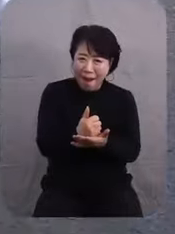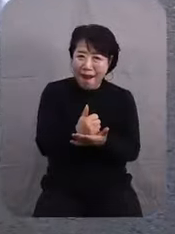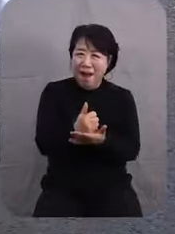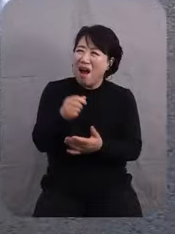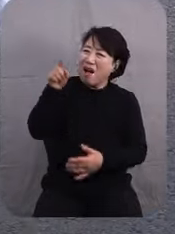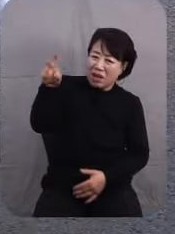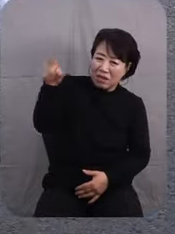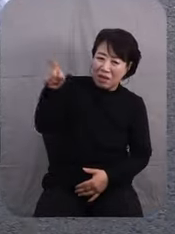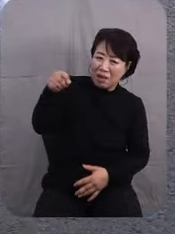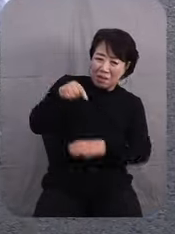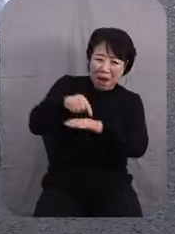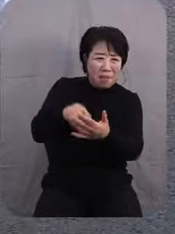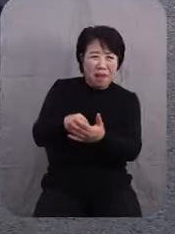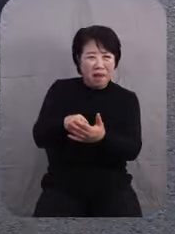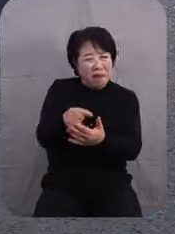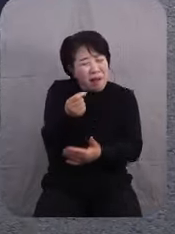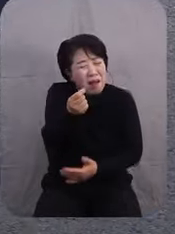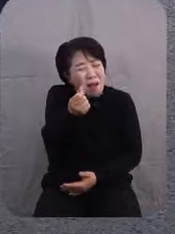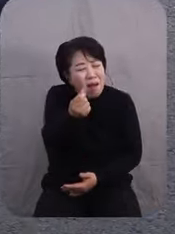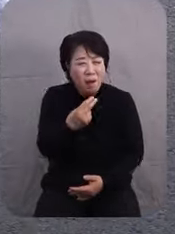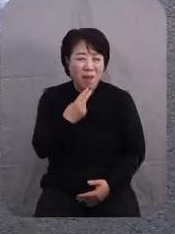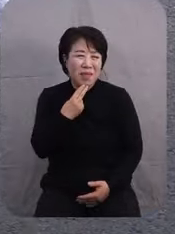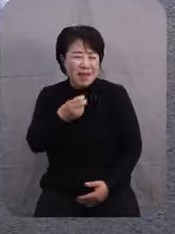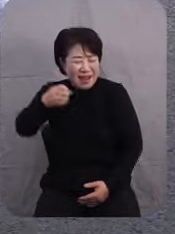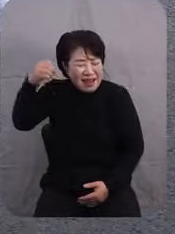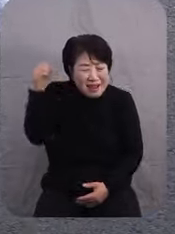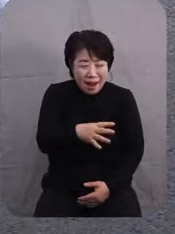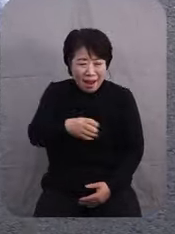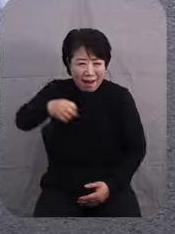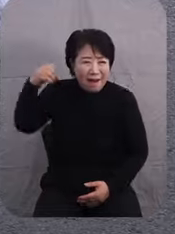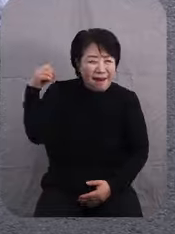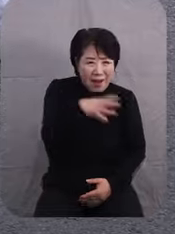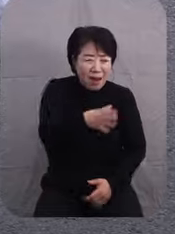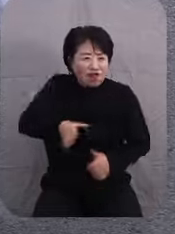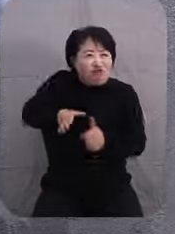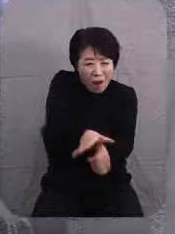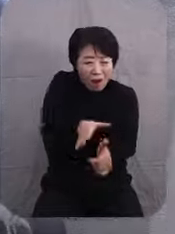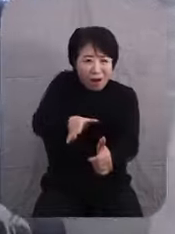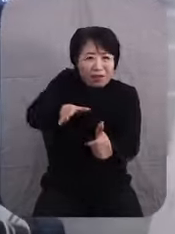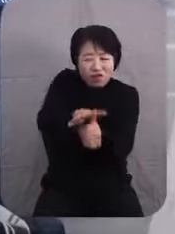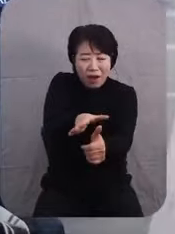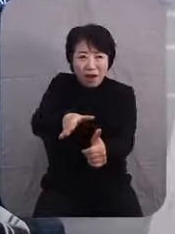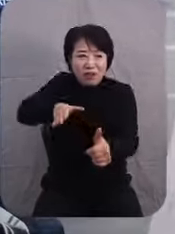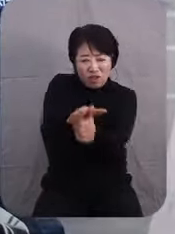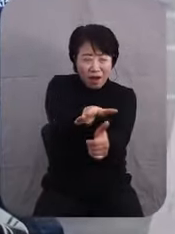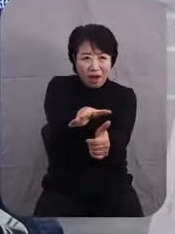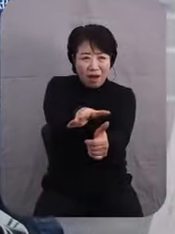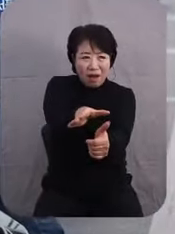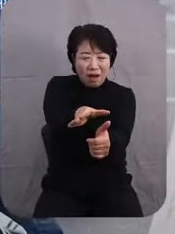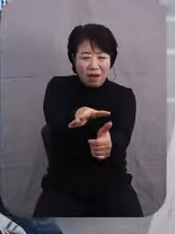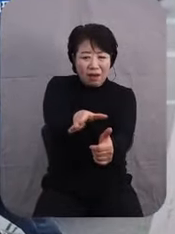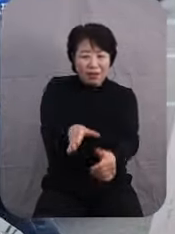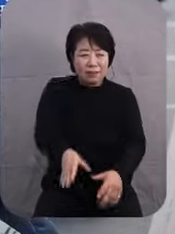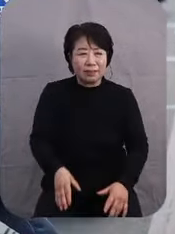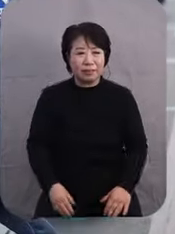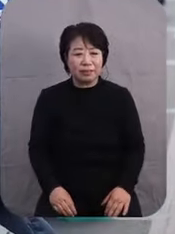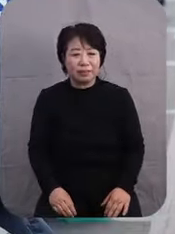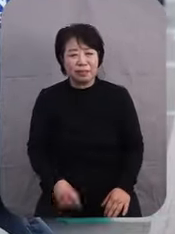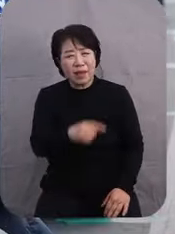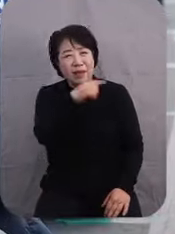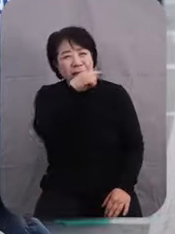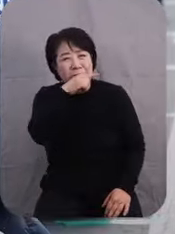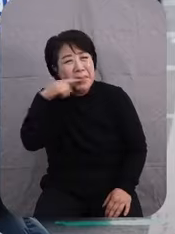있었을까. 그저 사냥, 사냥, 사냥! 피 묻은